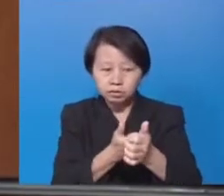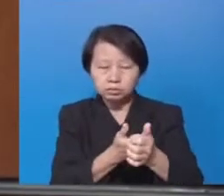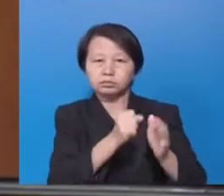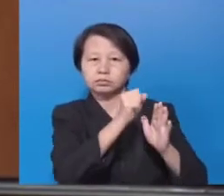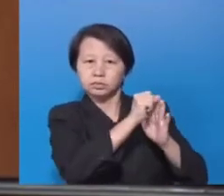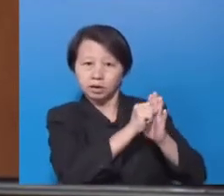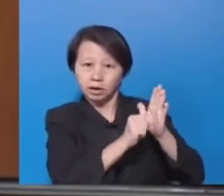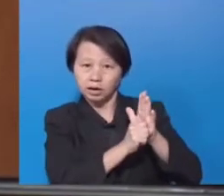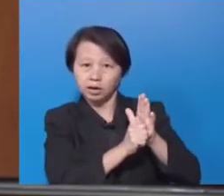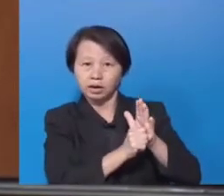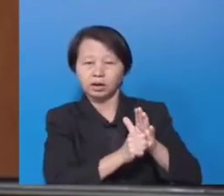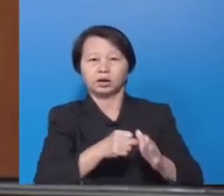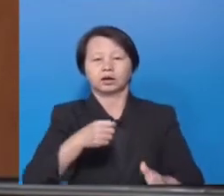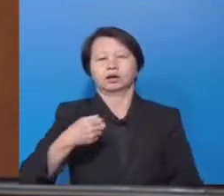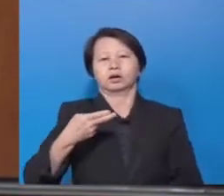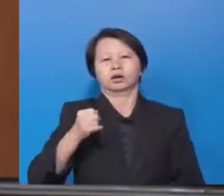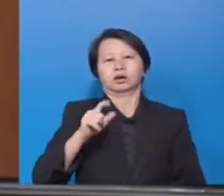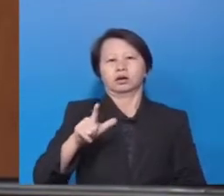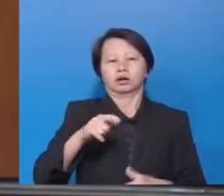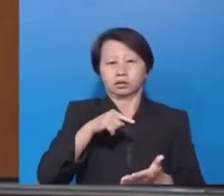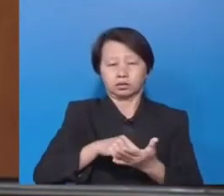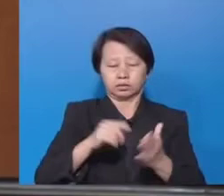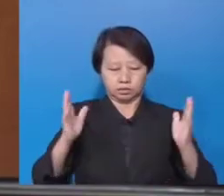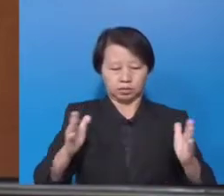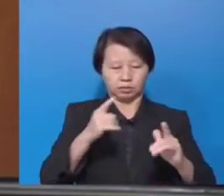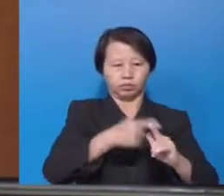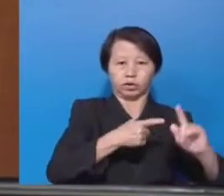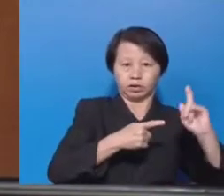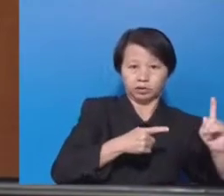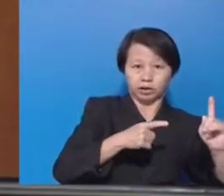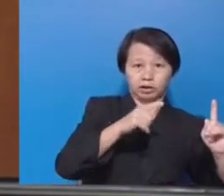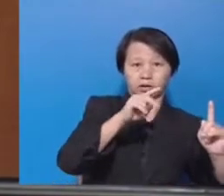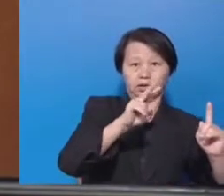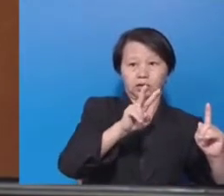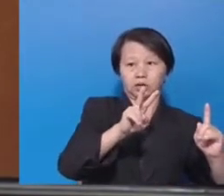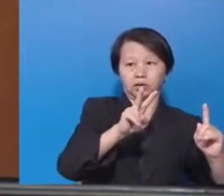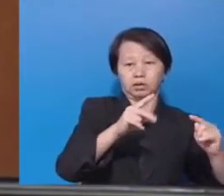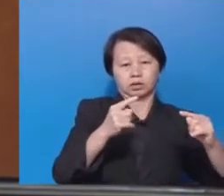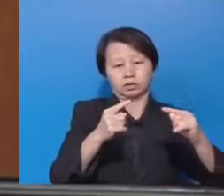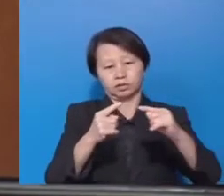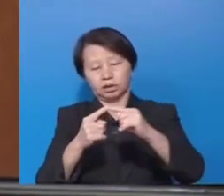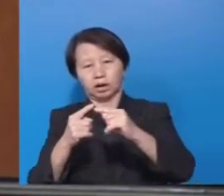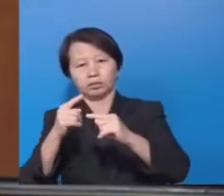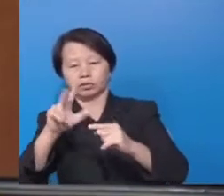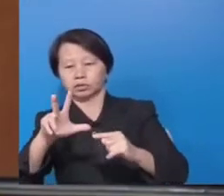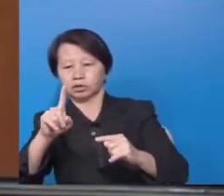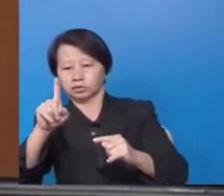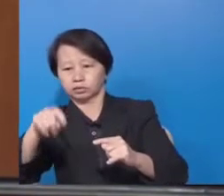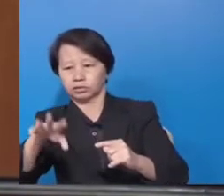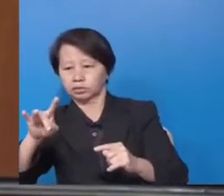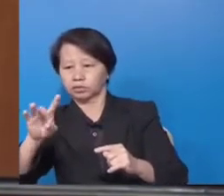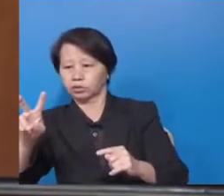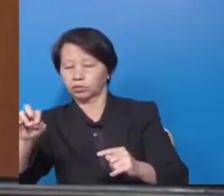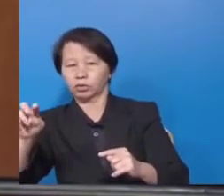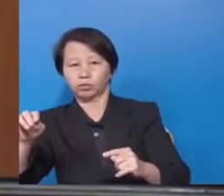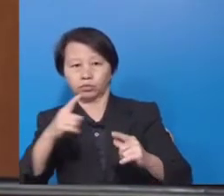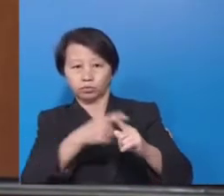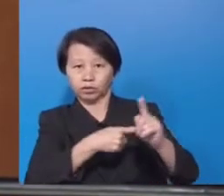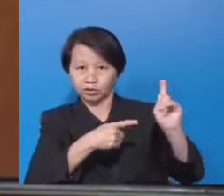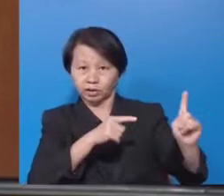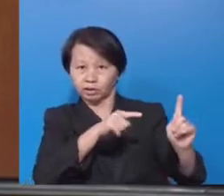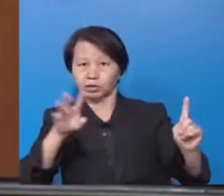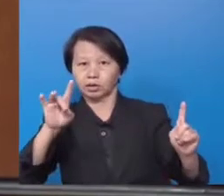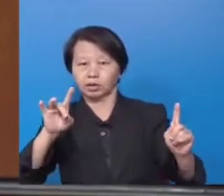kriteria dalam hal ini bagi tempo Januari 1januari sehinggalah ke 31 Aug 2012